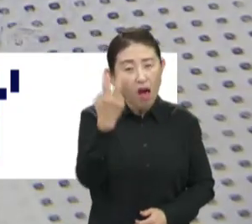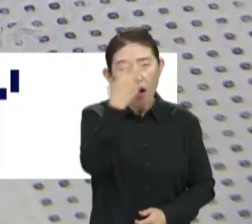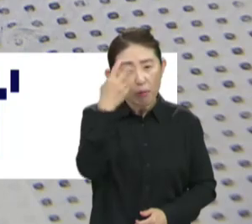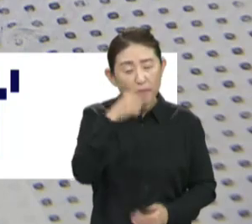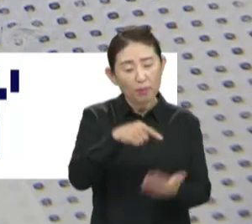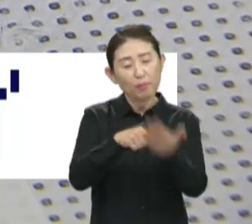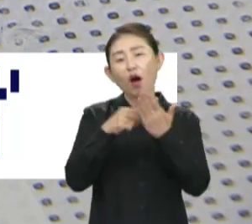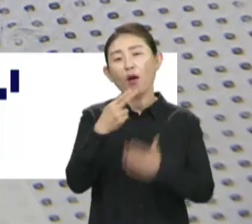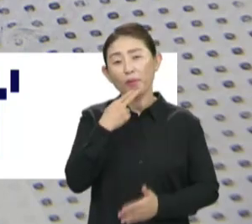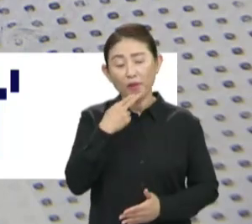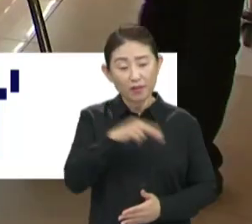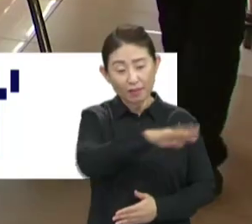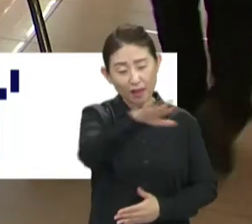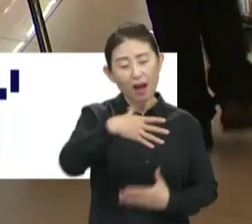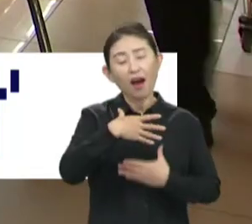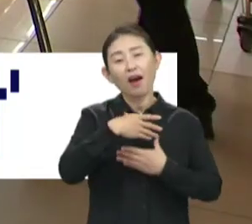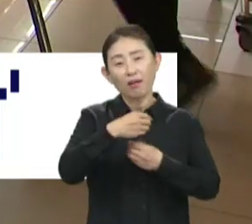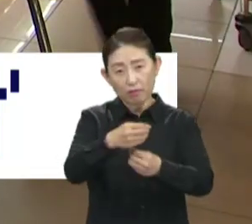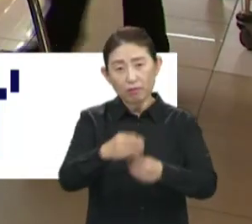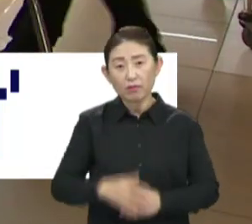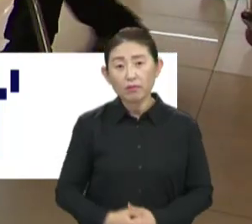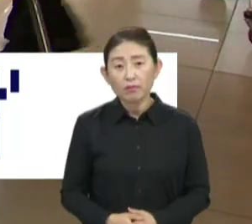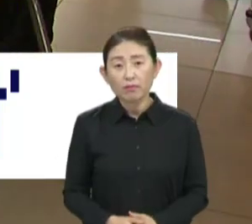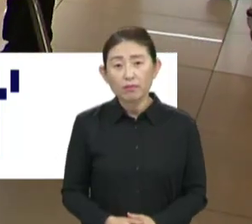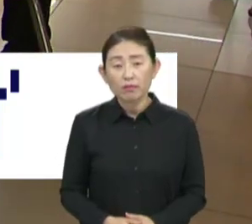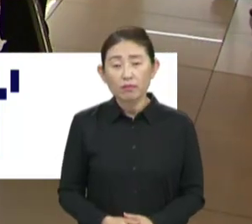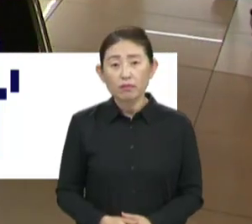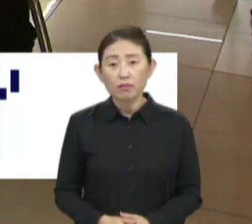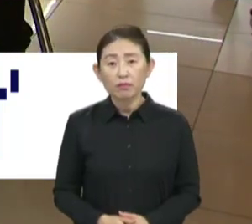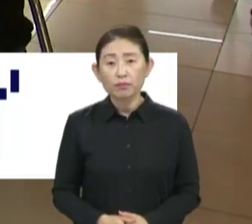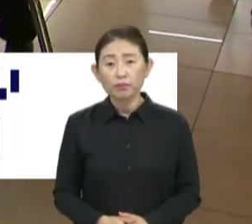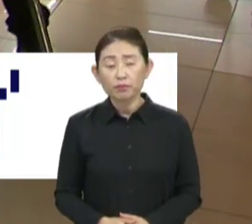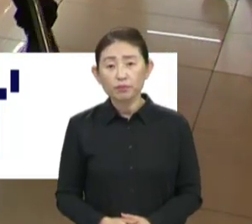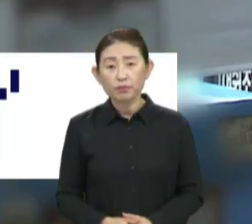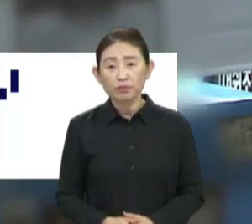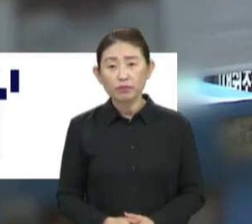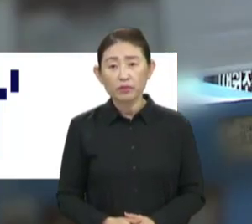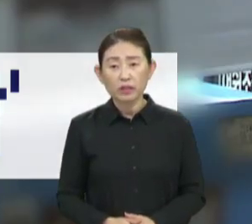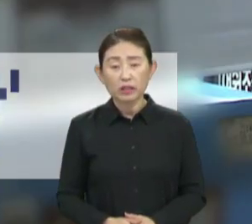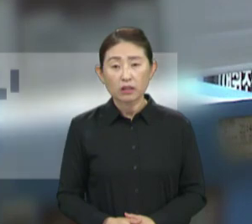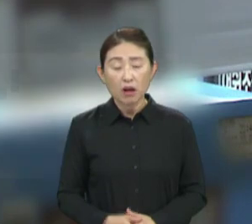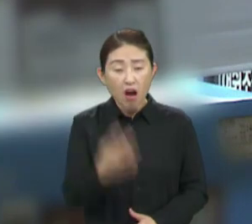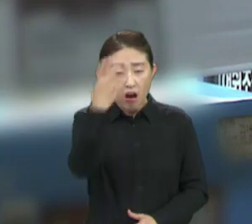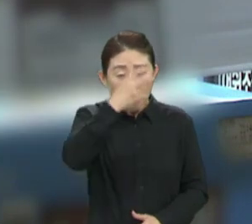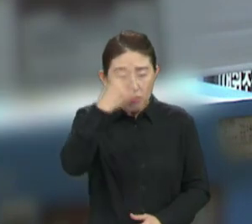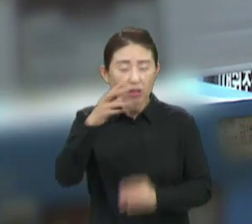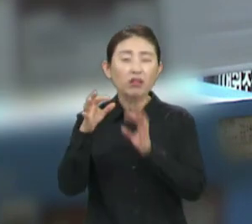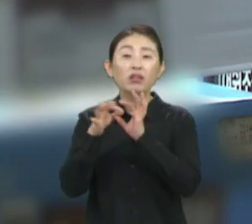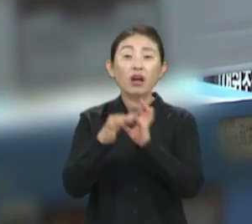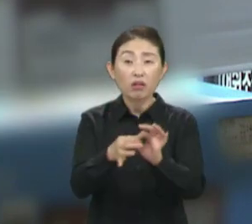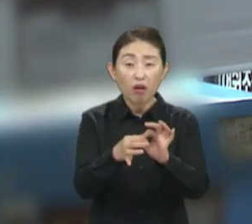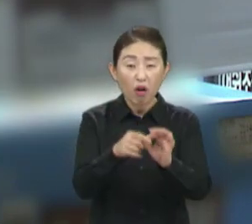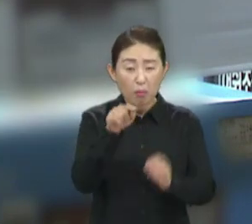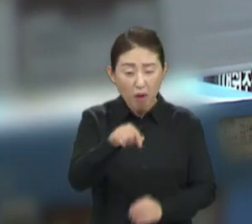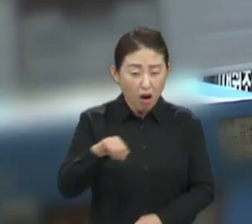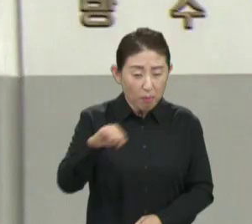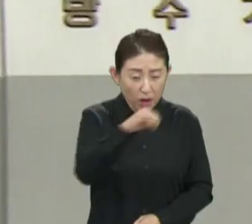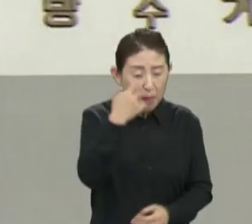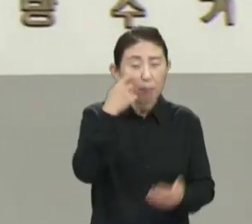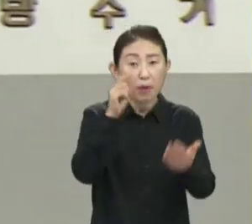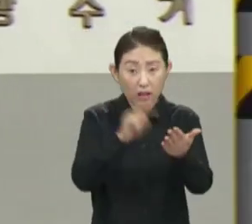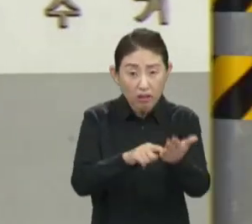않아 안전에 문제가 없는 것으로 확인됐습니다. 대전시는 지속적인 검사를 통해 부적합 판정이 나올